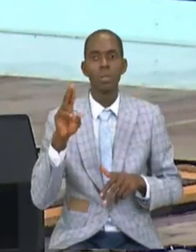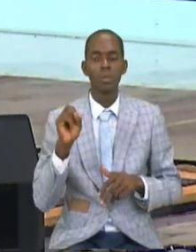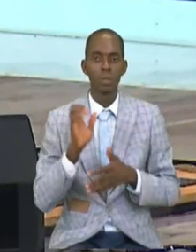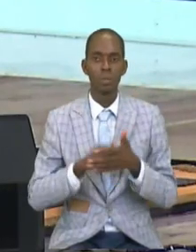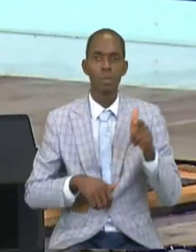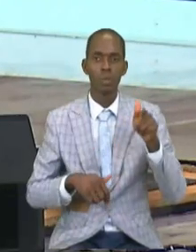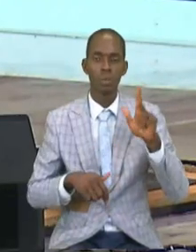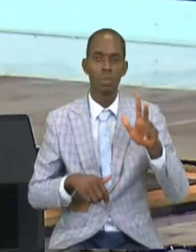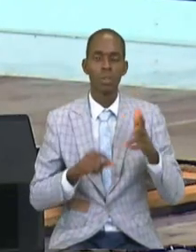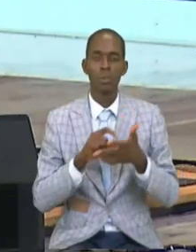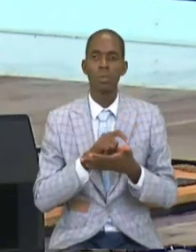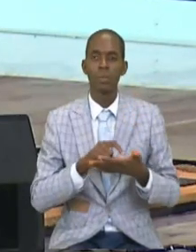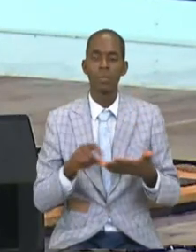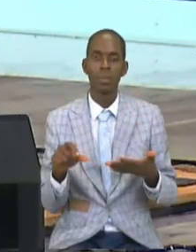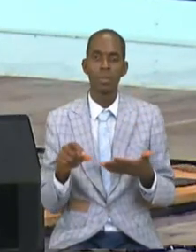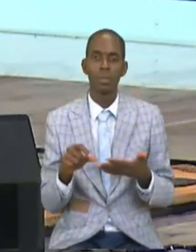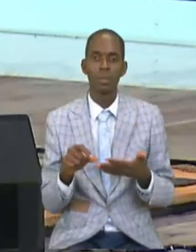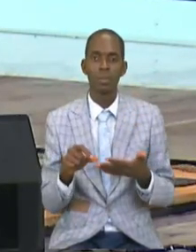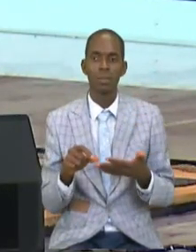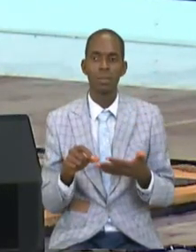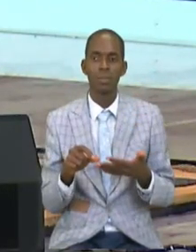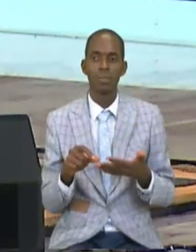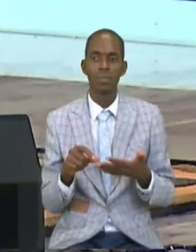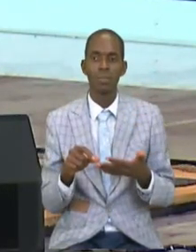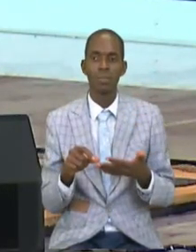Exode chapitre 23.